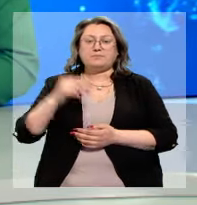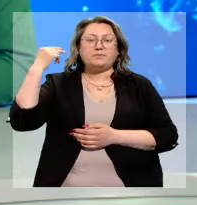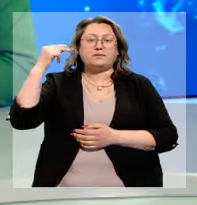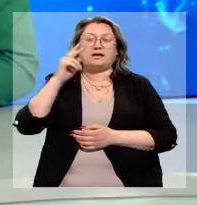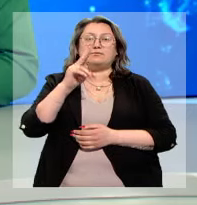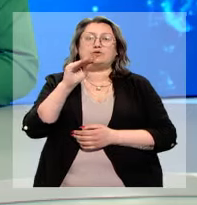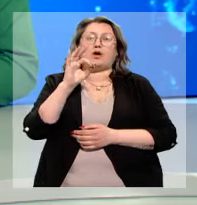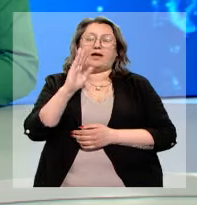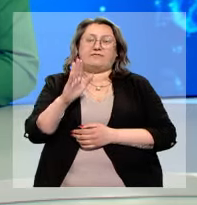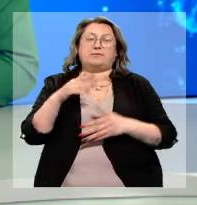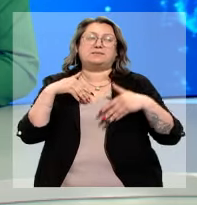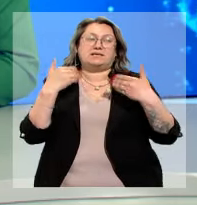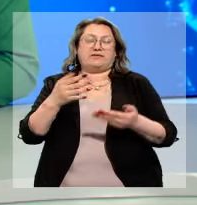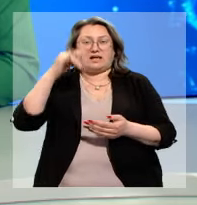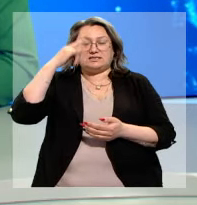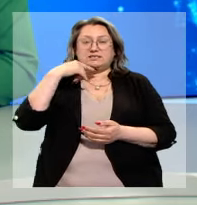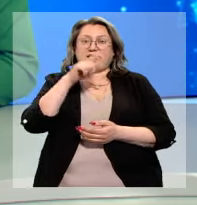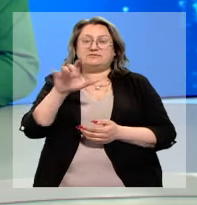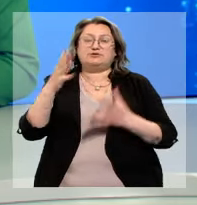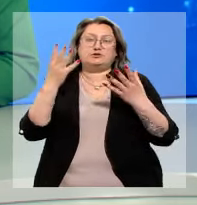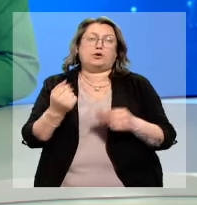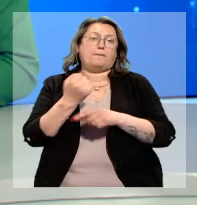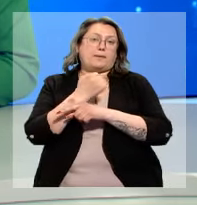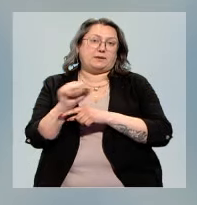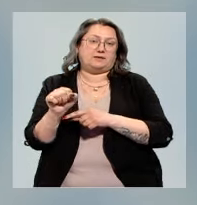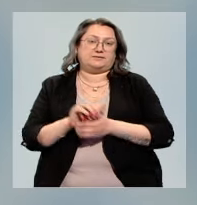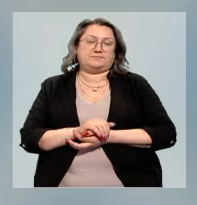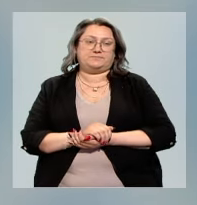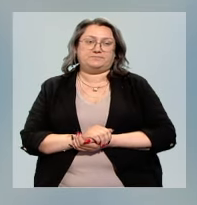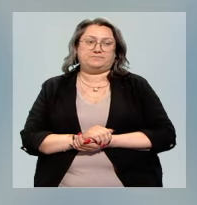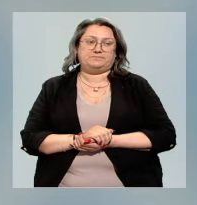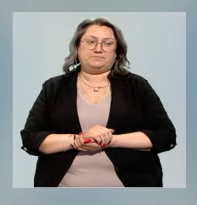Президент Касым-Жомарт Токаев поздравил казахстанцев с Днем Победы.